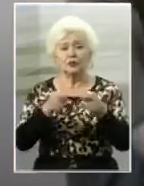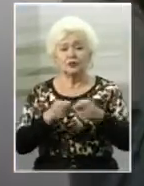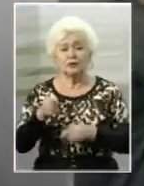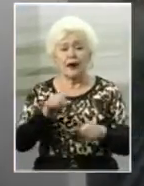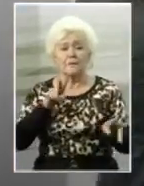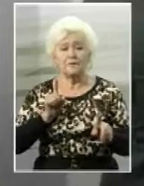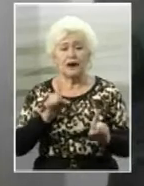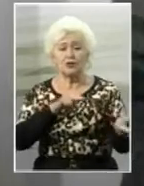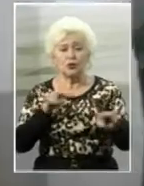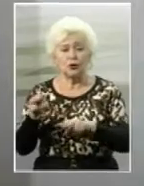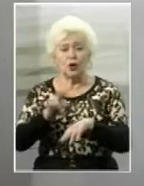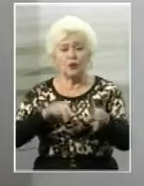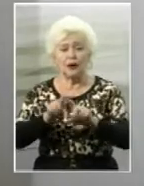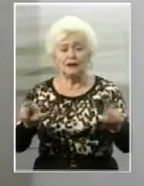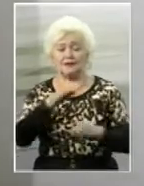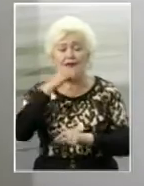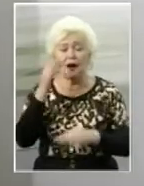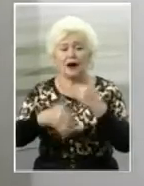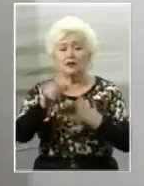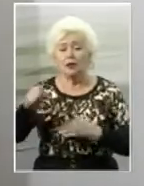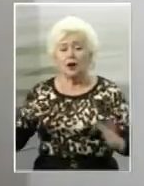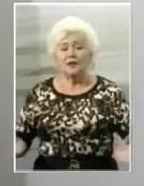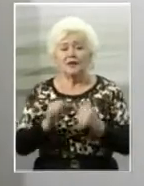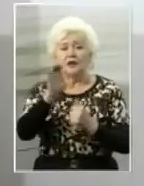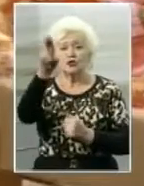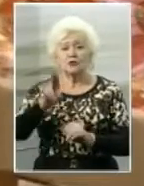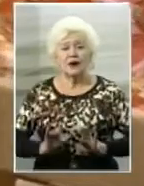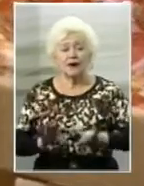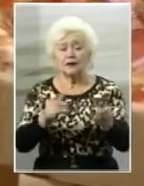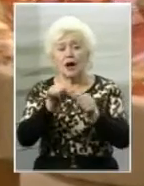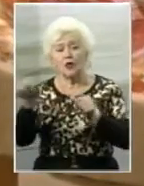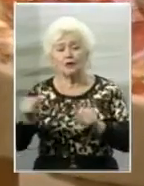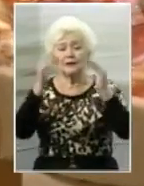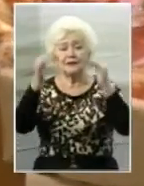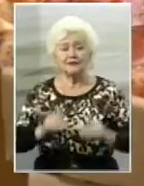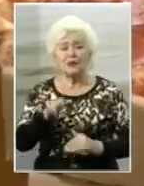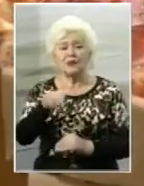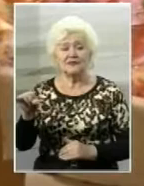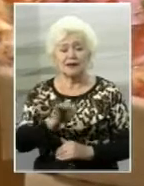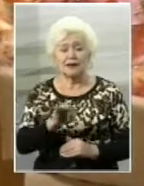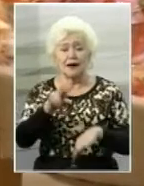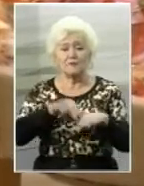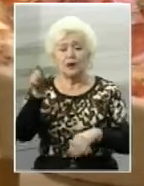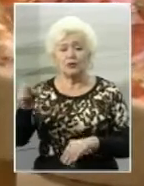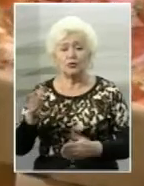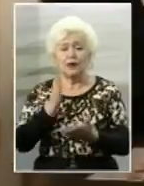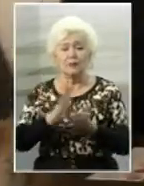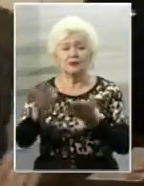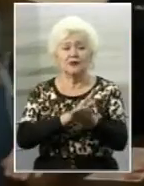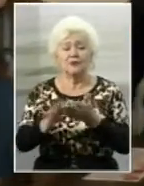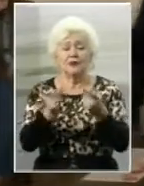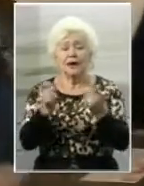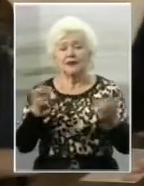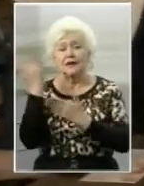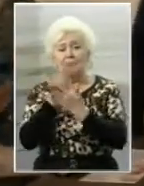патрульної поліції, багато херсонців підтримали цей соціальний рух. Так, окрім знижок у піцерії, патрульні матимуть безплатні квитки на